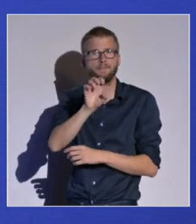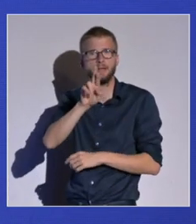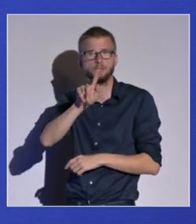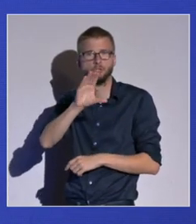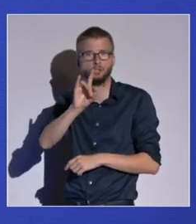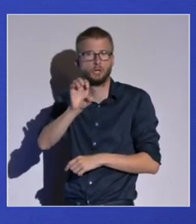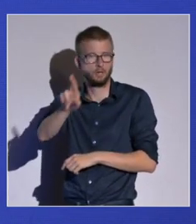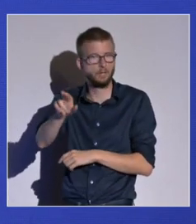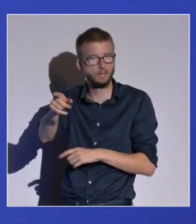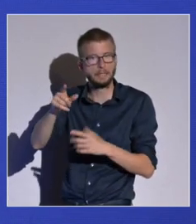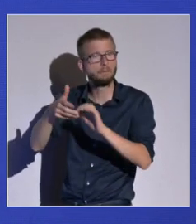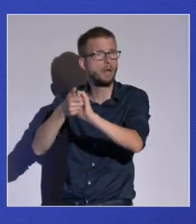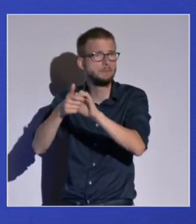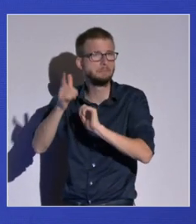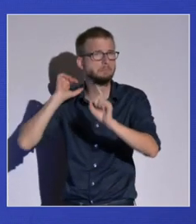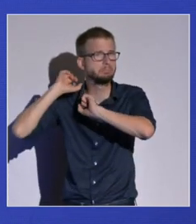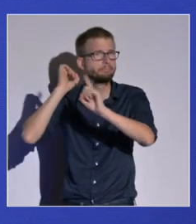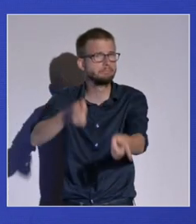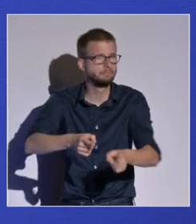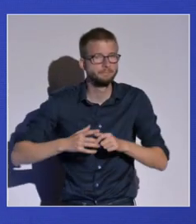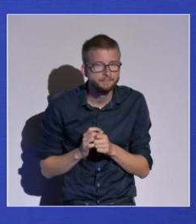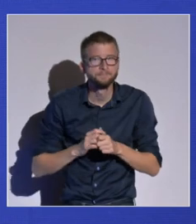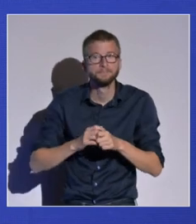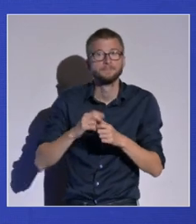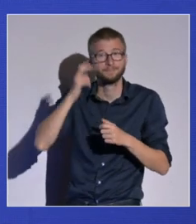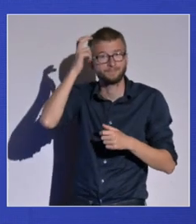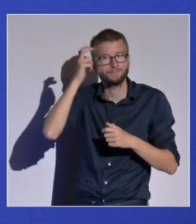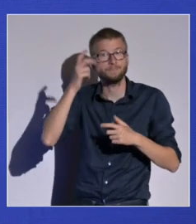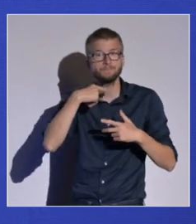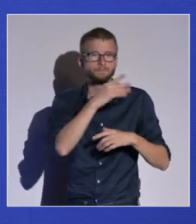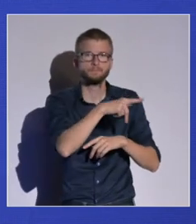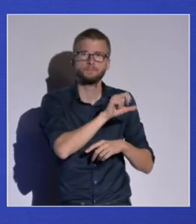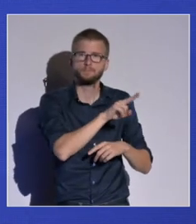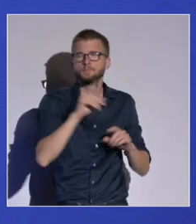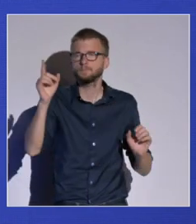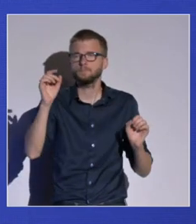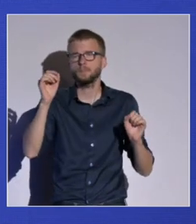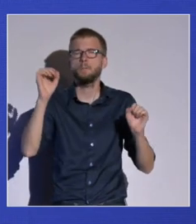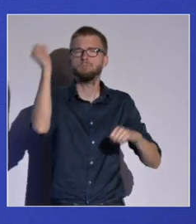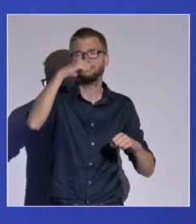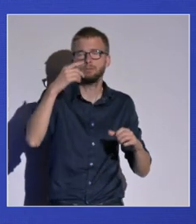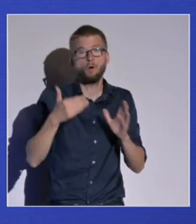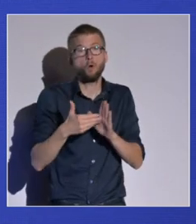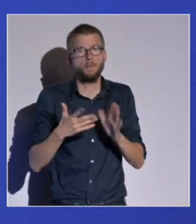toujours. Non, mais je dis Angers parce que c'est plus grand que Pau, encore aujourd'hui, ça ne va pas durer longtemps, mais...